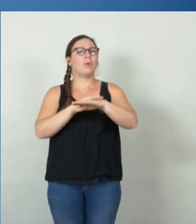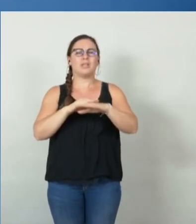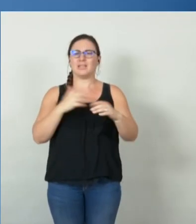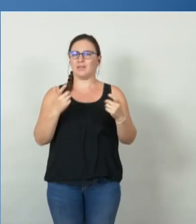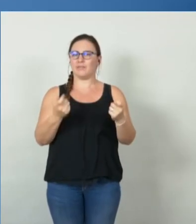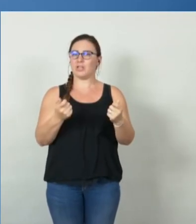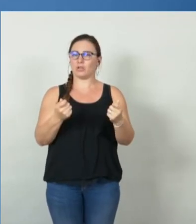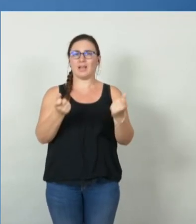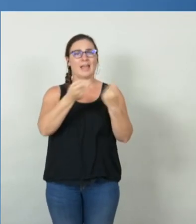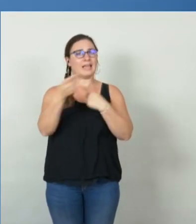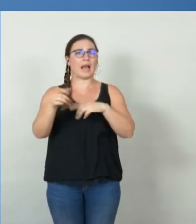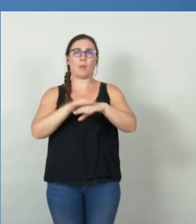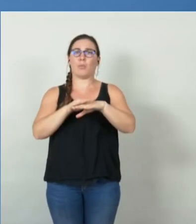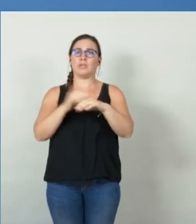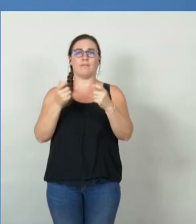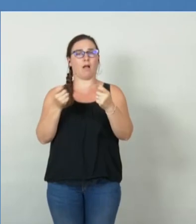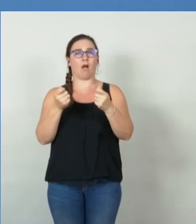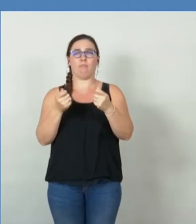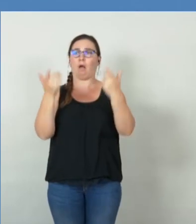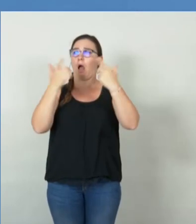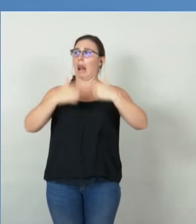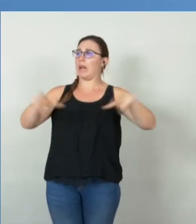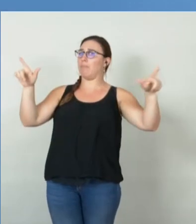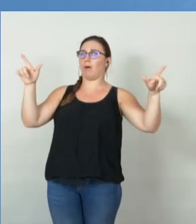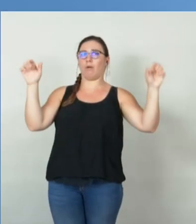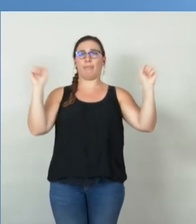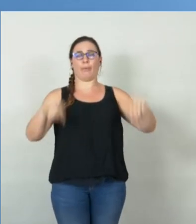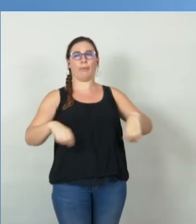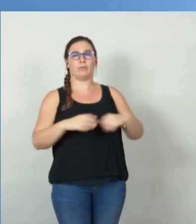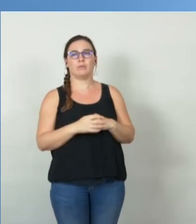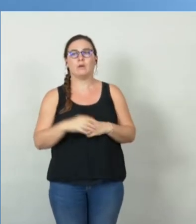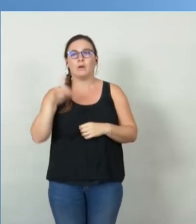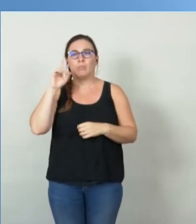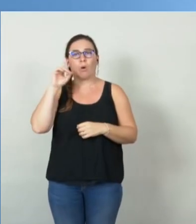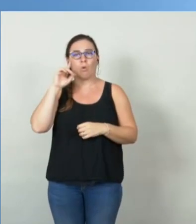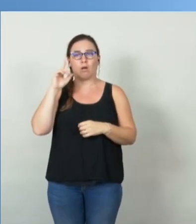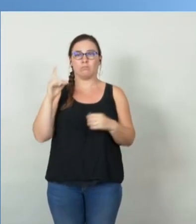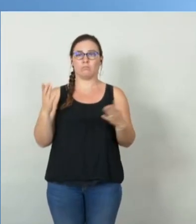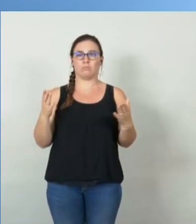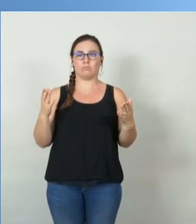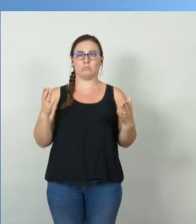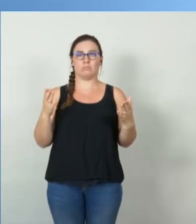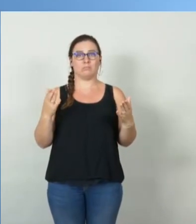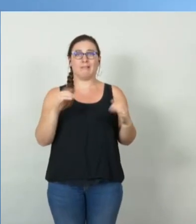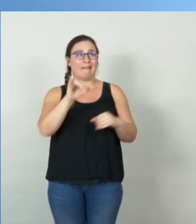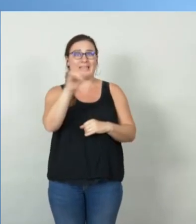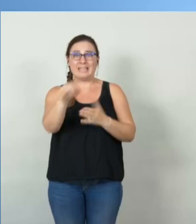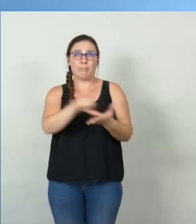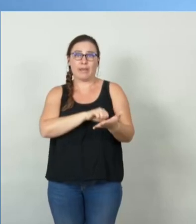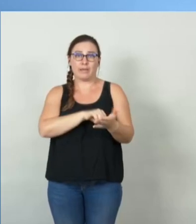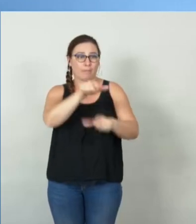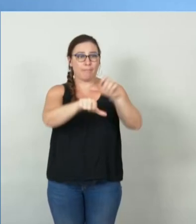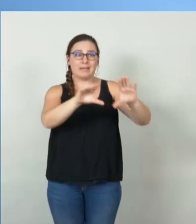qualifie de politique financière open bar open bar car toute façon le contribuable va payer et le